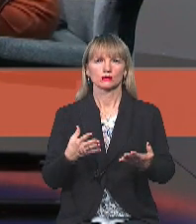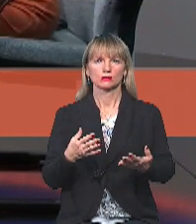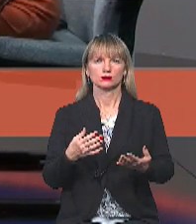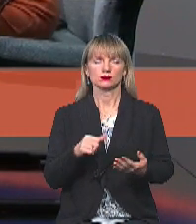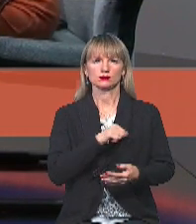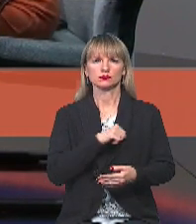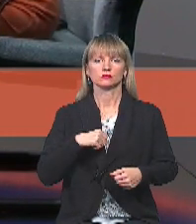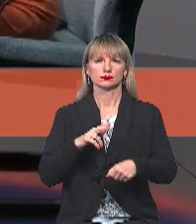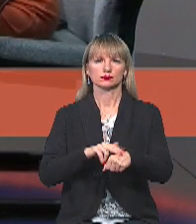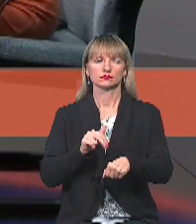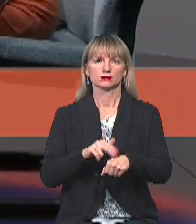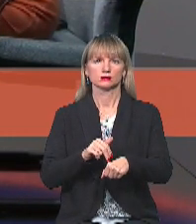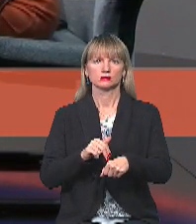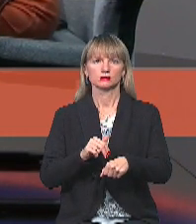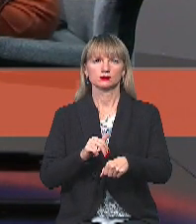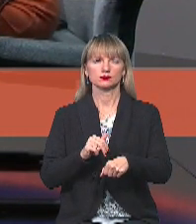самі міліціонери